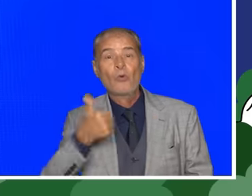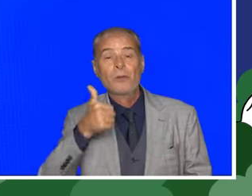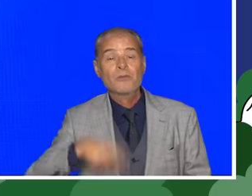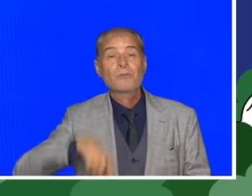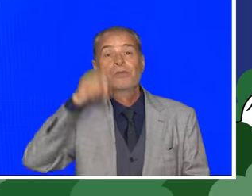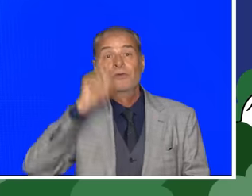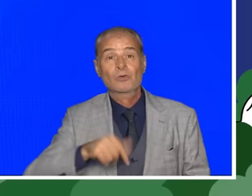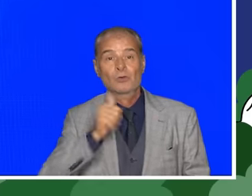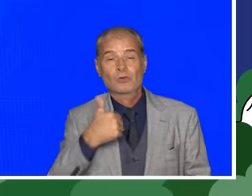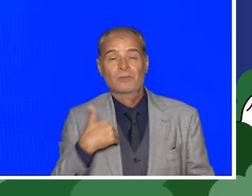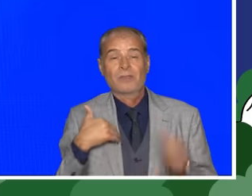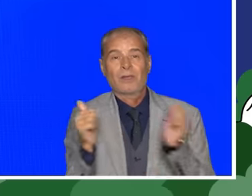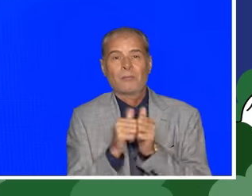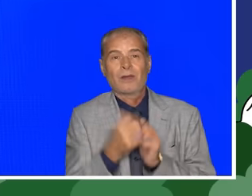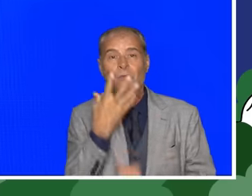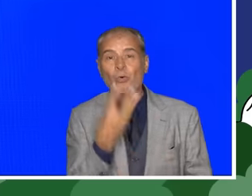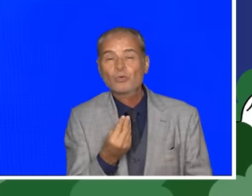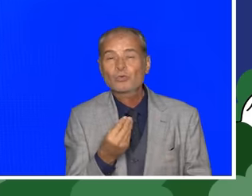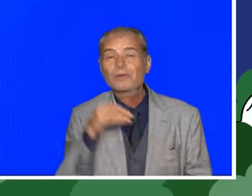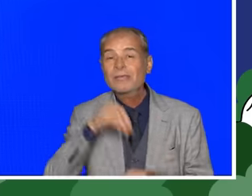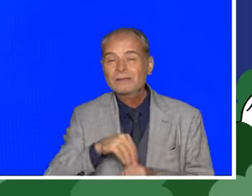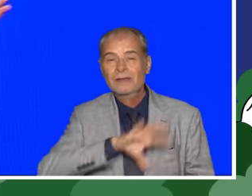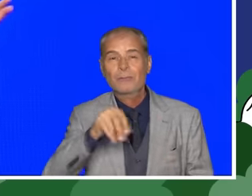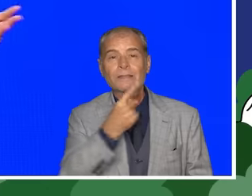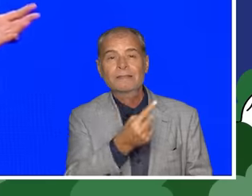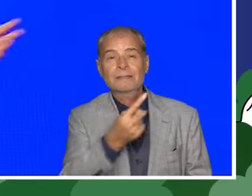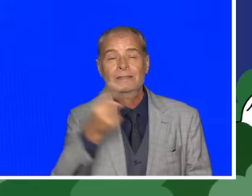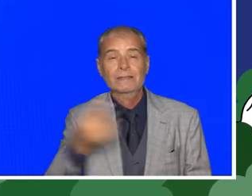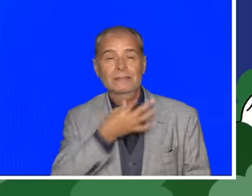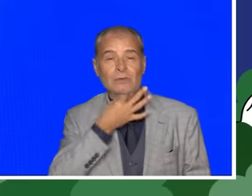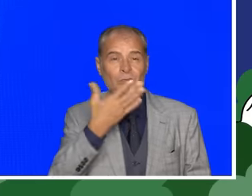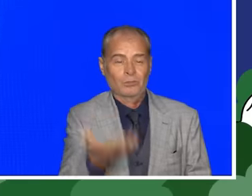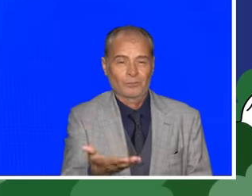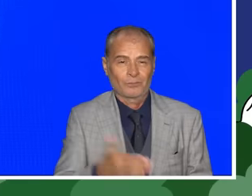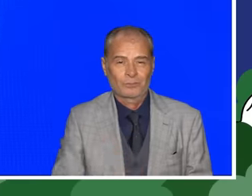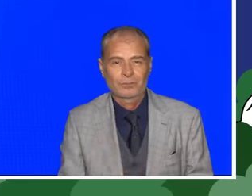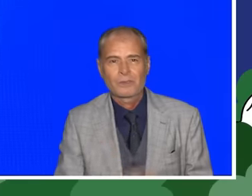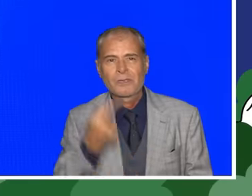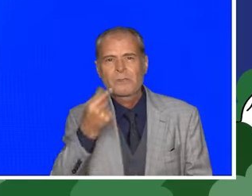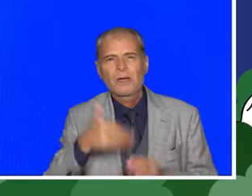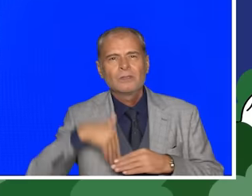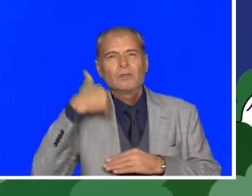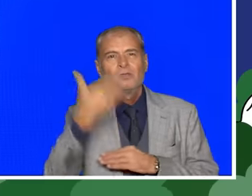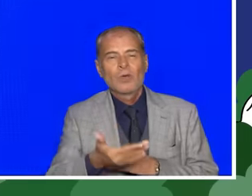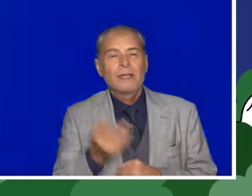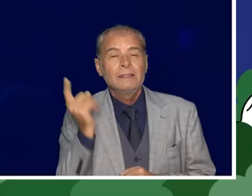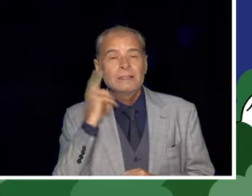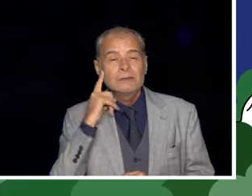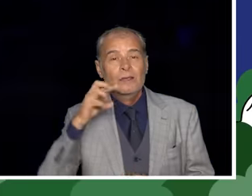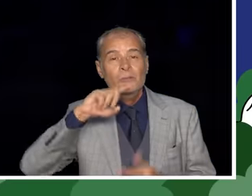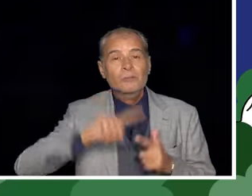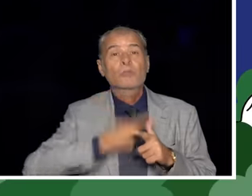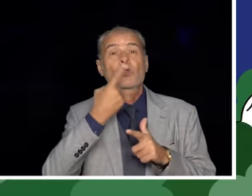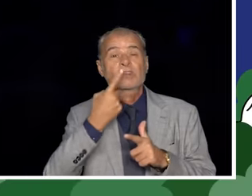günde bizimle birlikte oldukları için Hepsine tek tek teşekkür ediyorum Kazan dinleyeceğimiz bütün